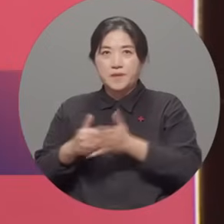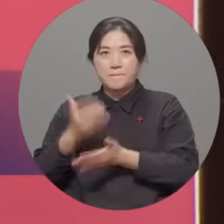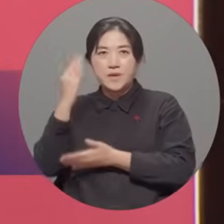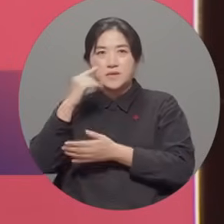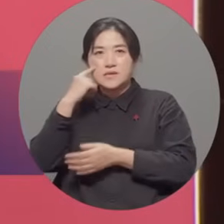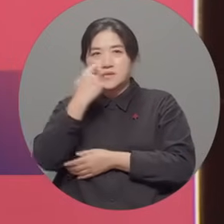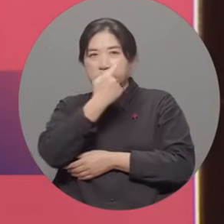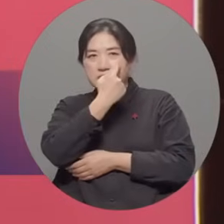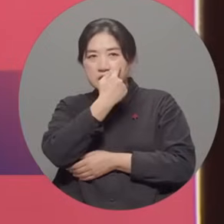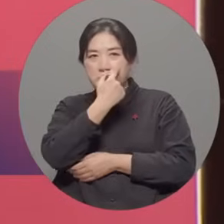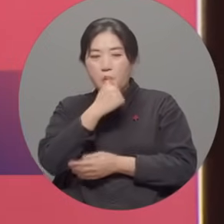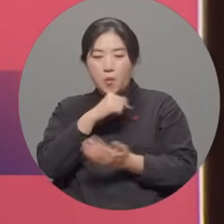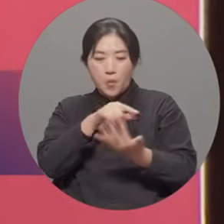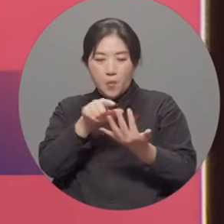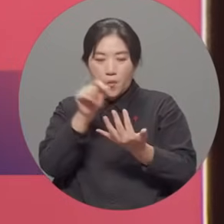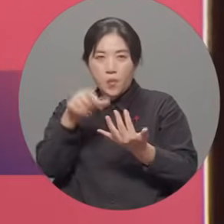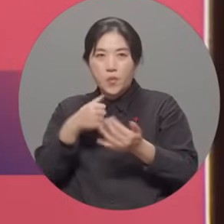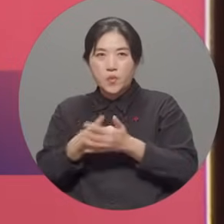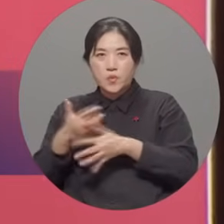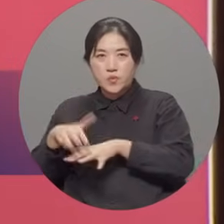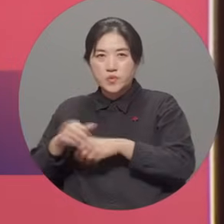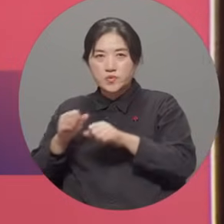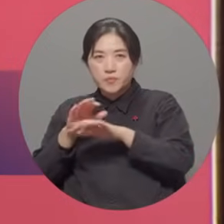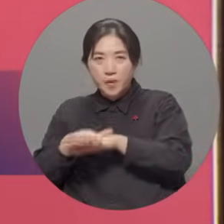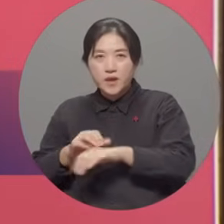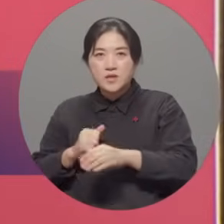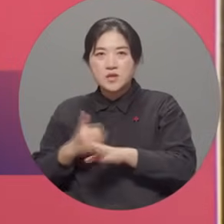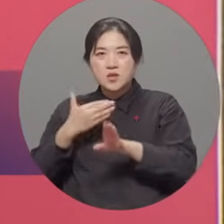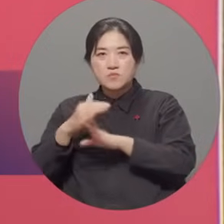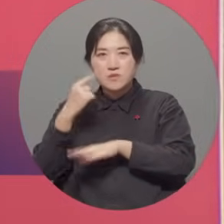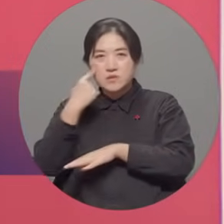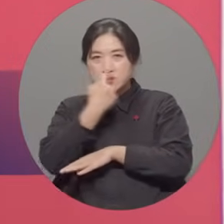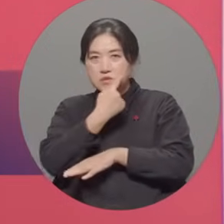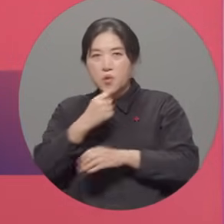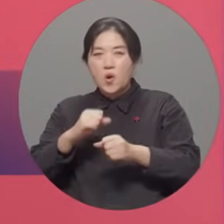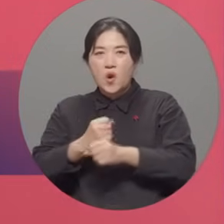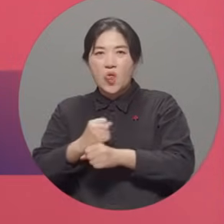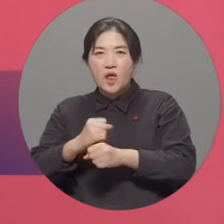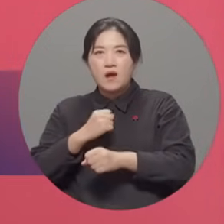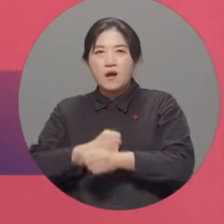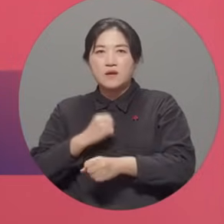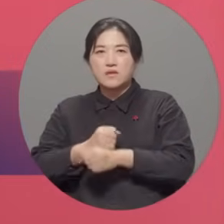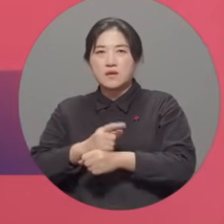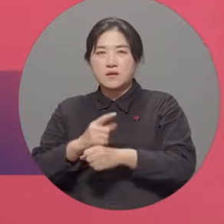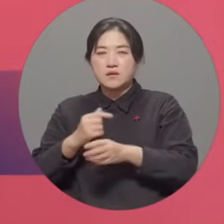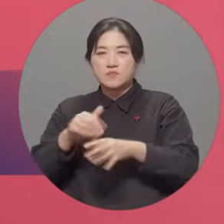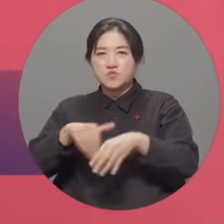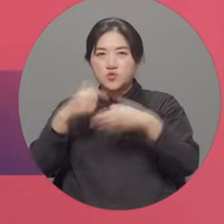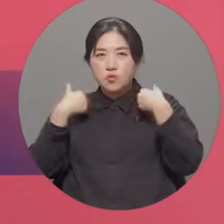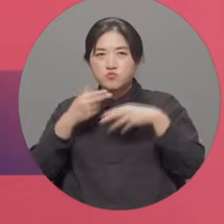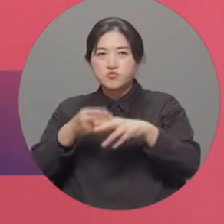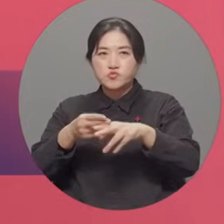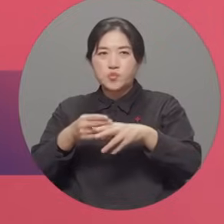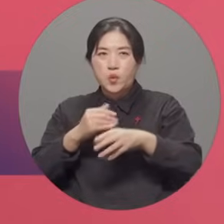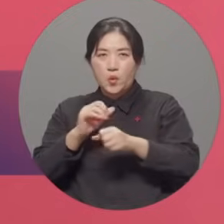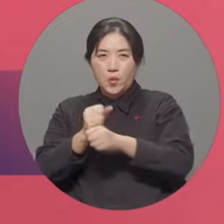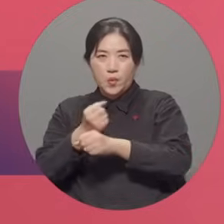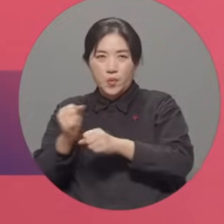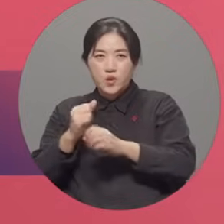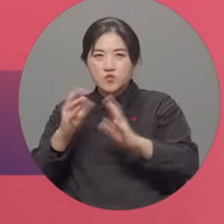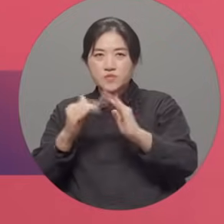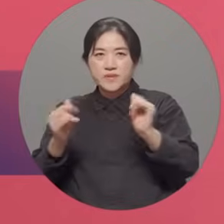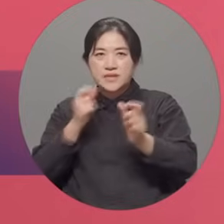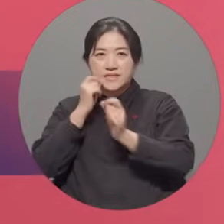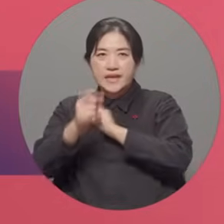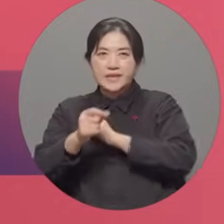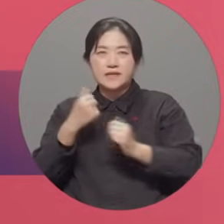증거의 취사선택, 조직적 은폐 시도, 월북 근거 조작 등 정권의 주도하에 치밀하게 조작된